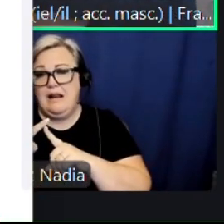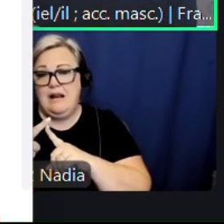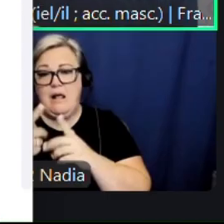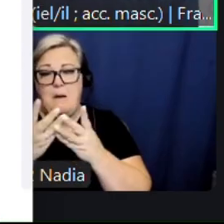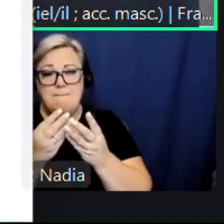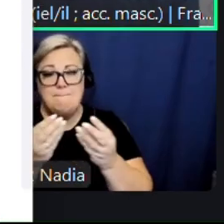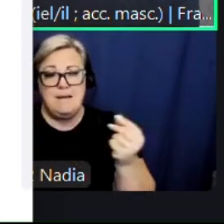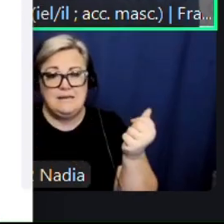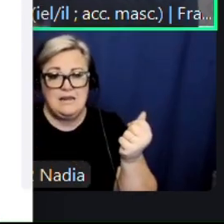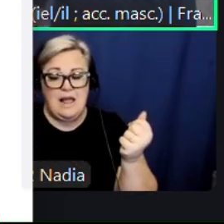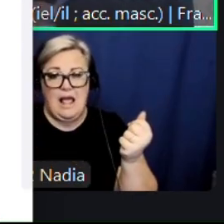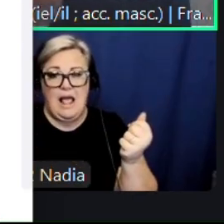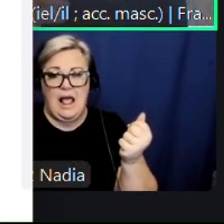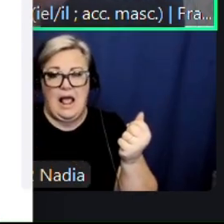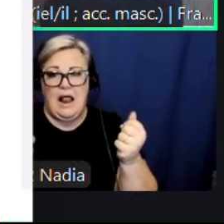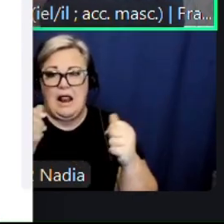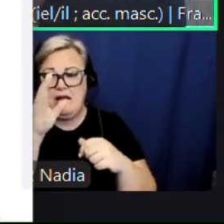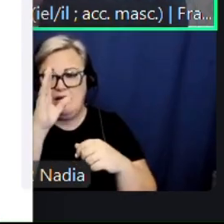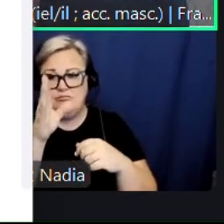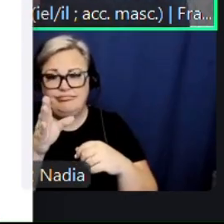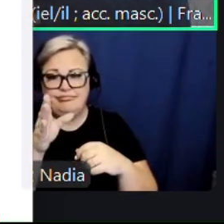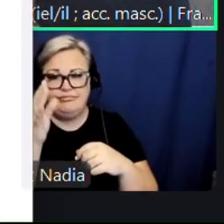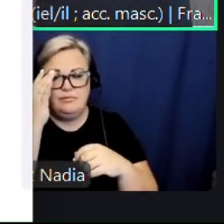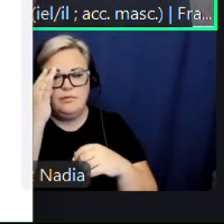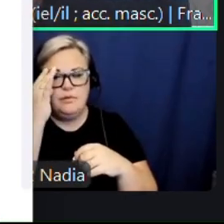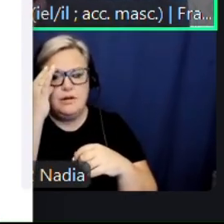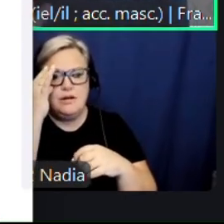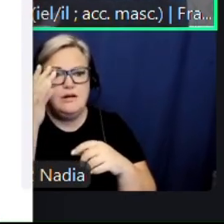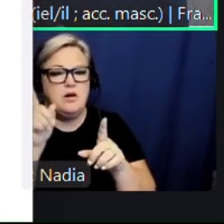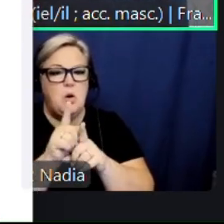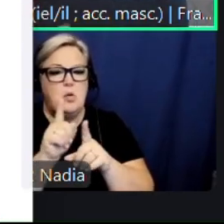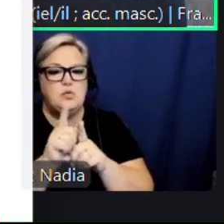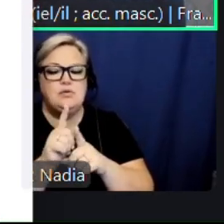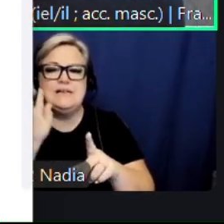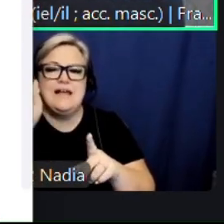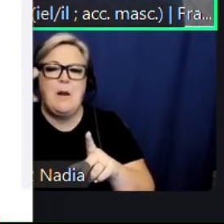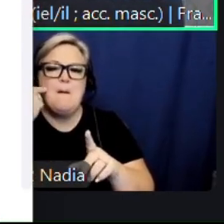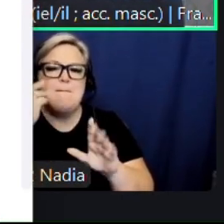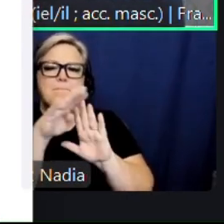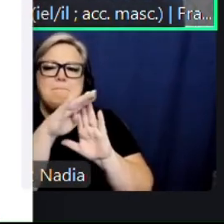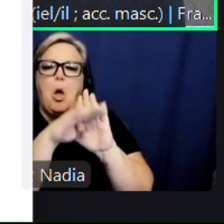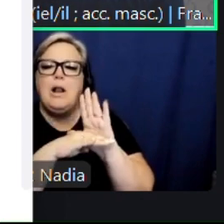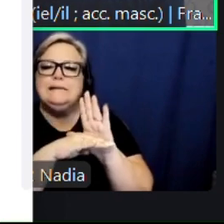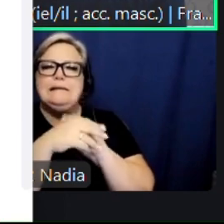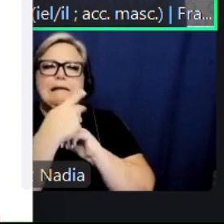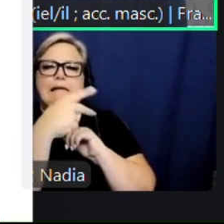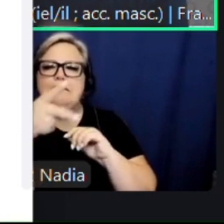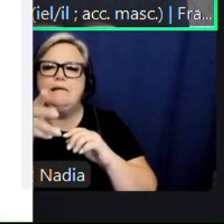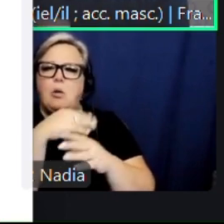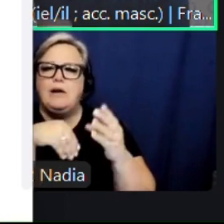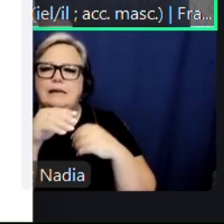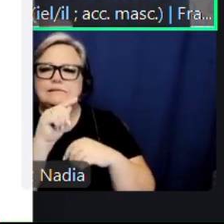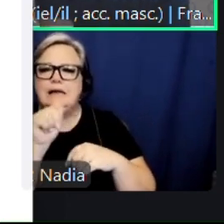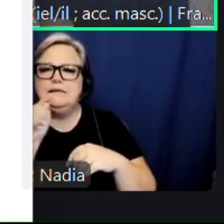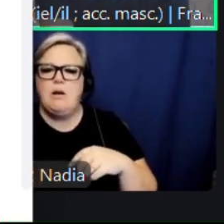matériel ou les ressources hétéro-cis-normatives et les politiques organisationnelles.